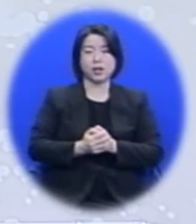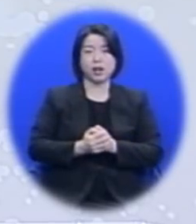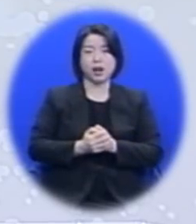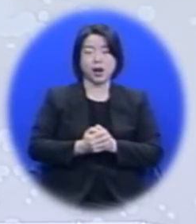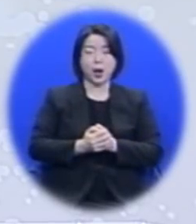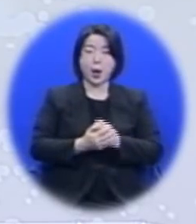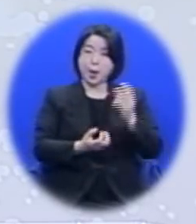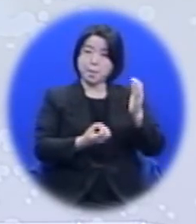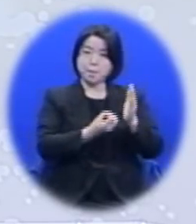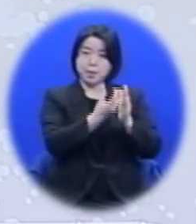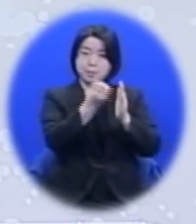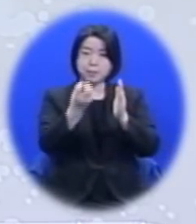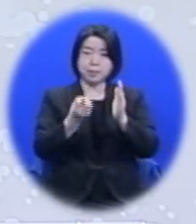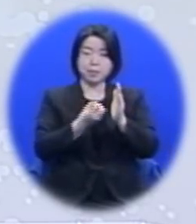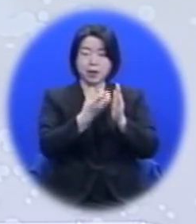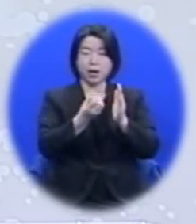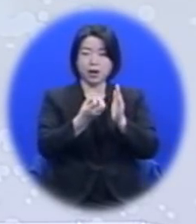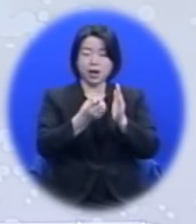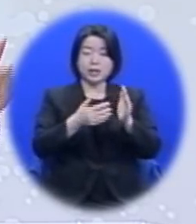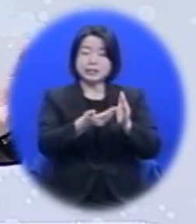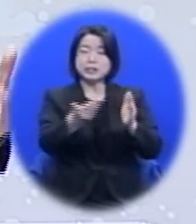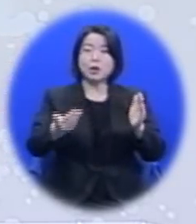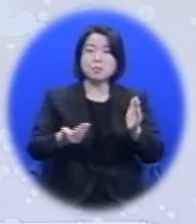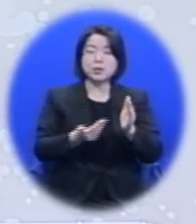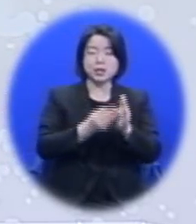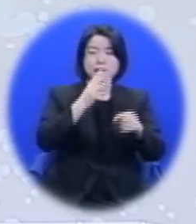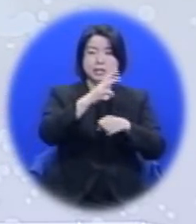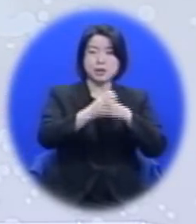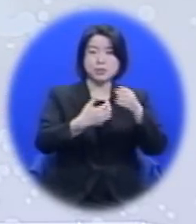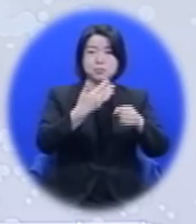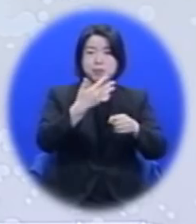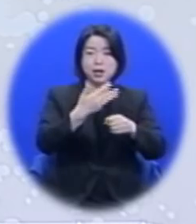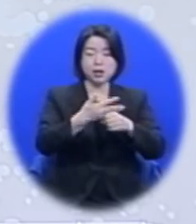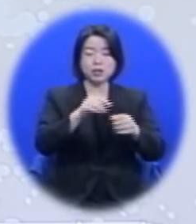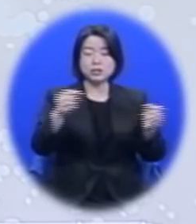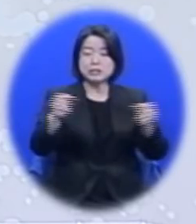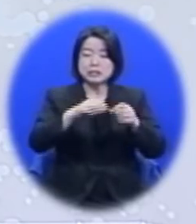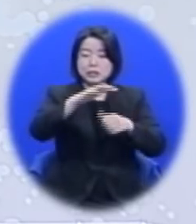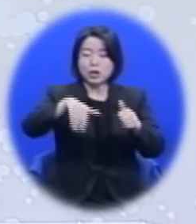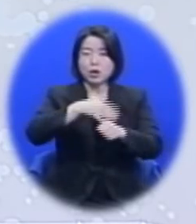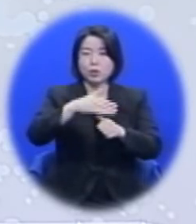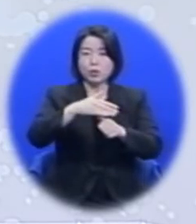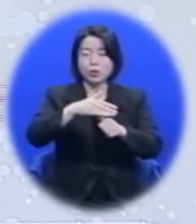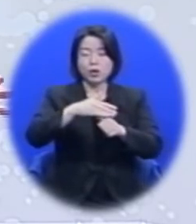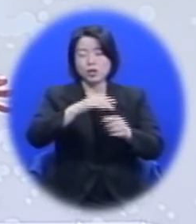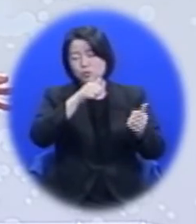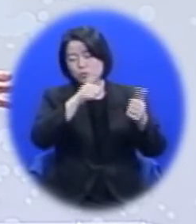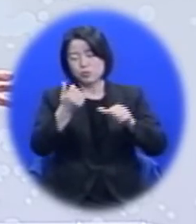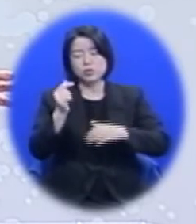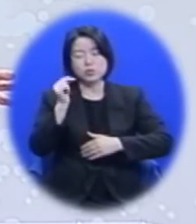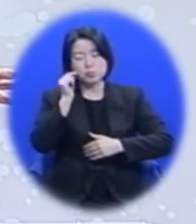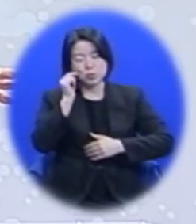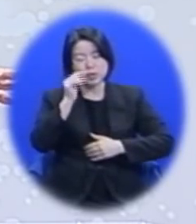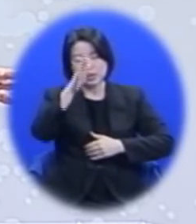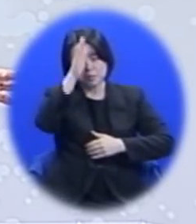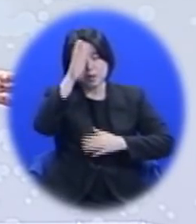베데스다 연못에서 38년 동안이나 병들어서 죽지 못해 살고 있는 그 병자에게 주님은